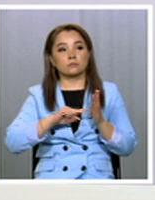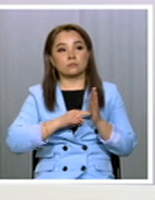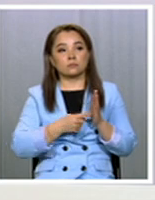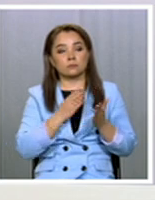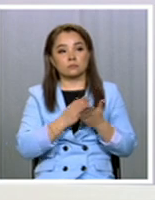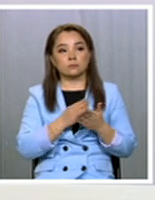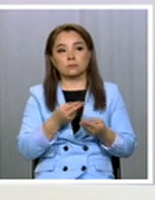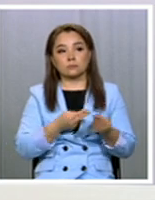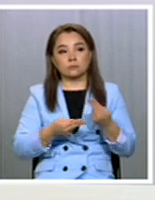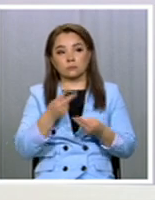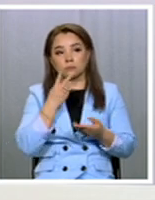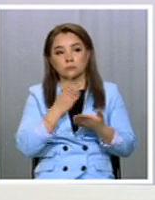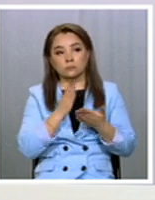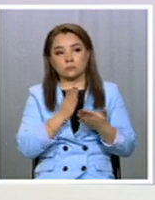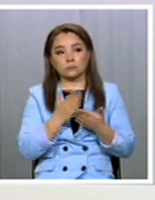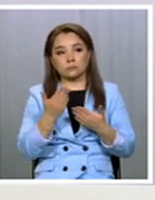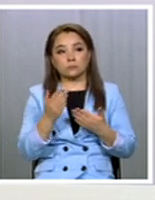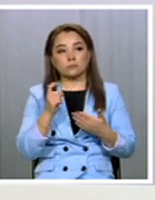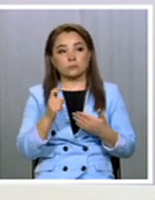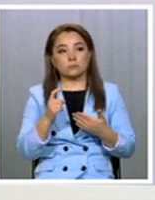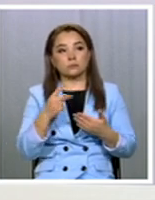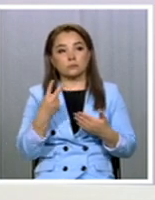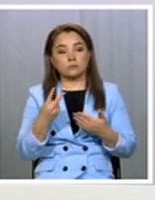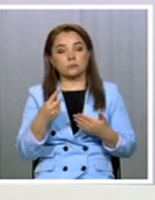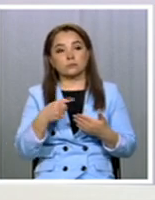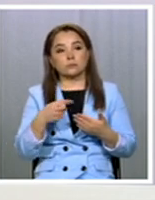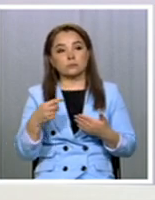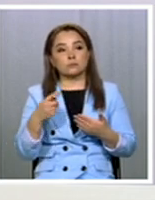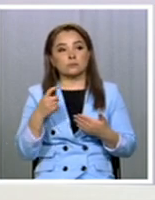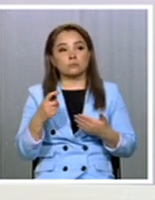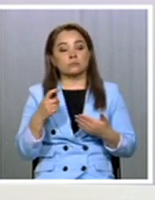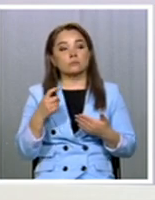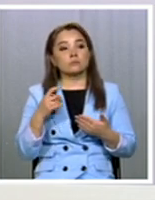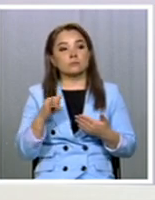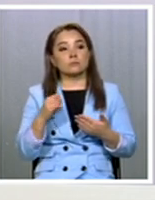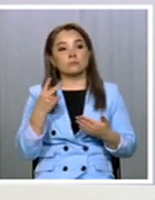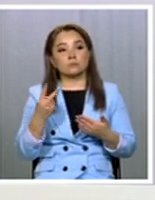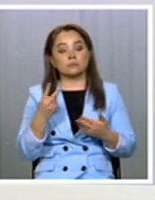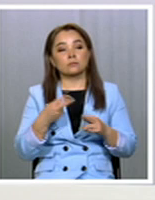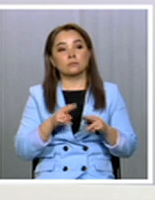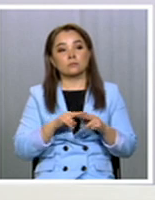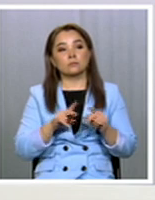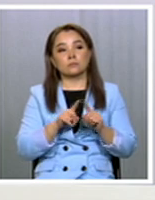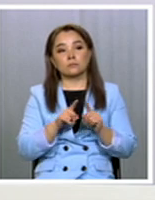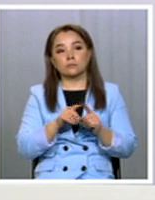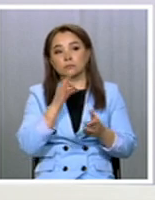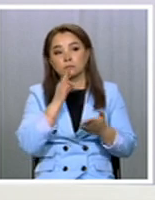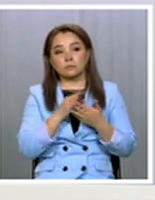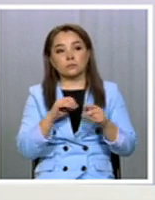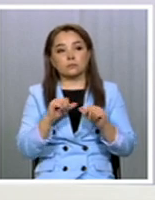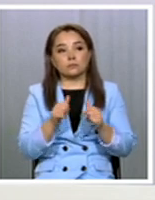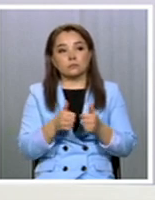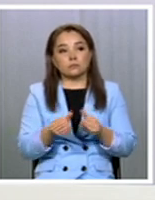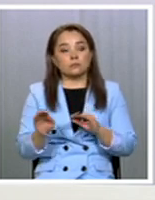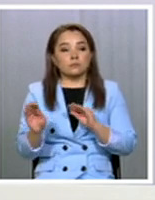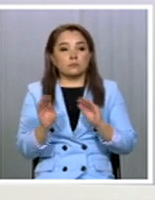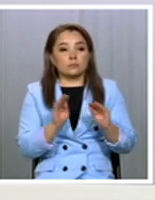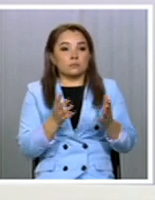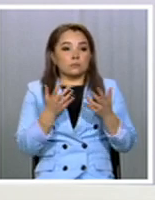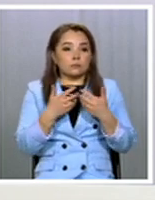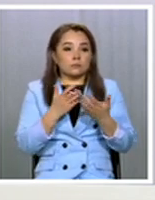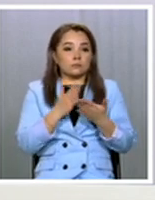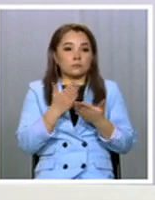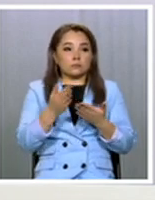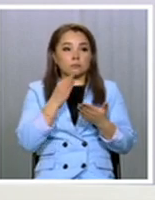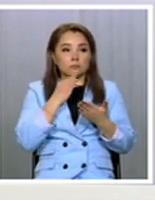координаттары, x2 мен y2 Б нүктесінің координаттары. Енді формулаға орнын қоямыз,